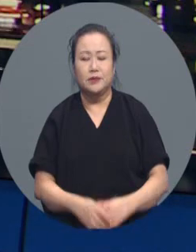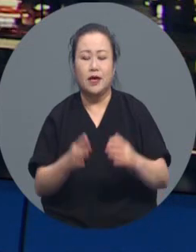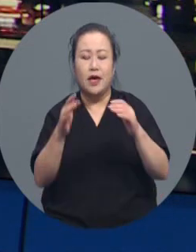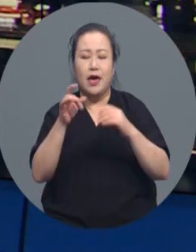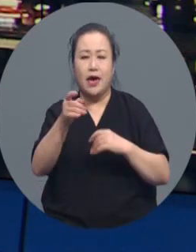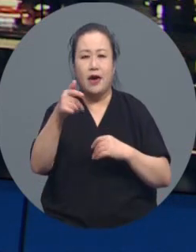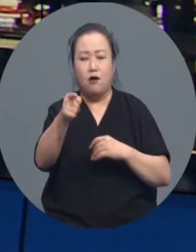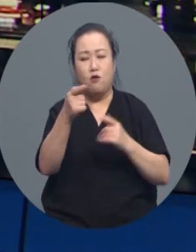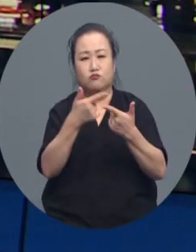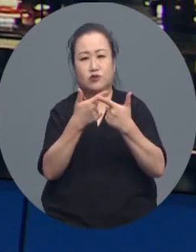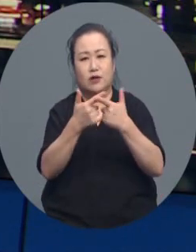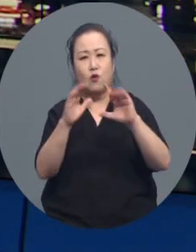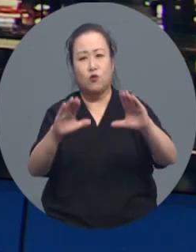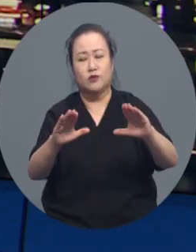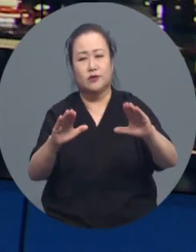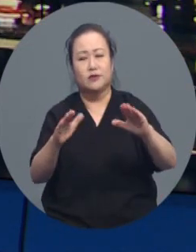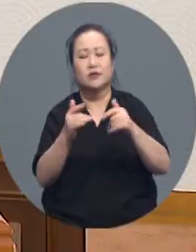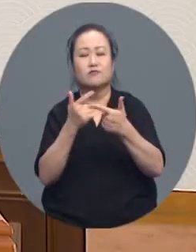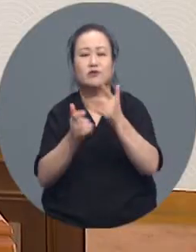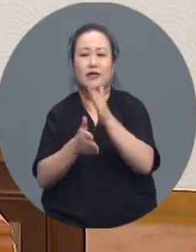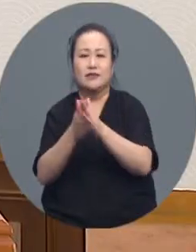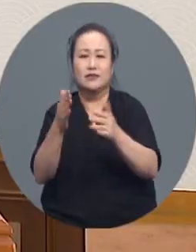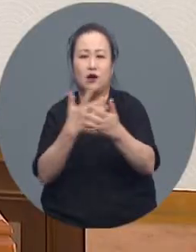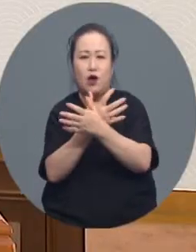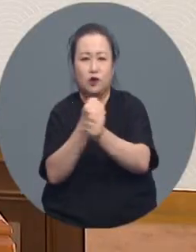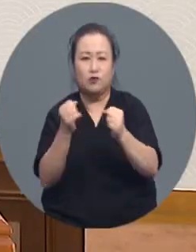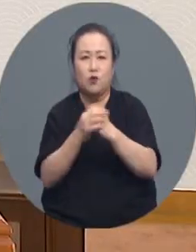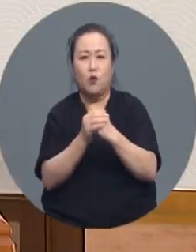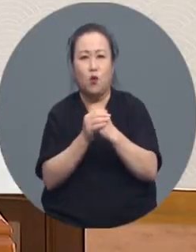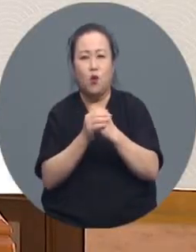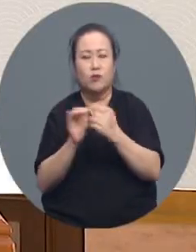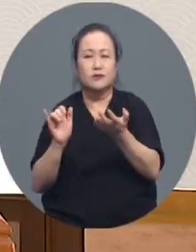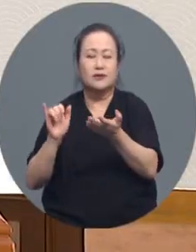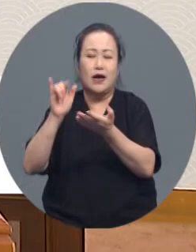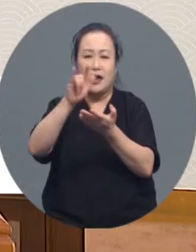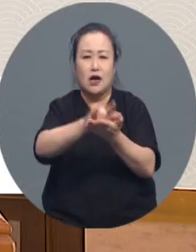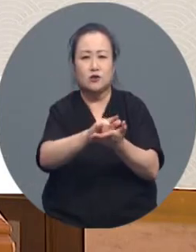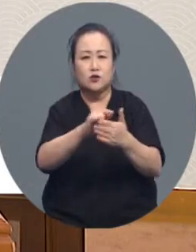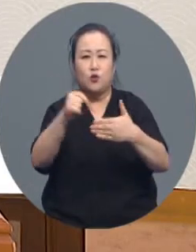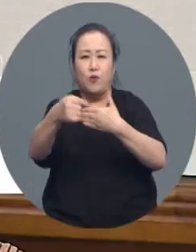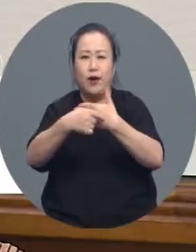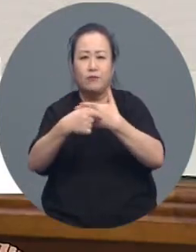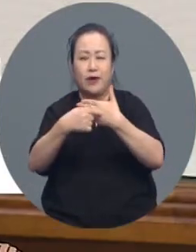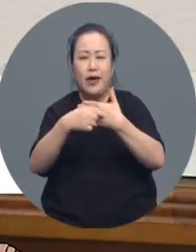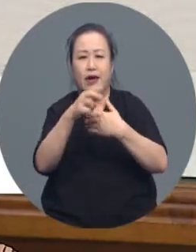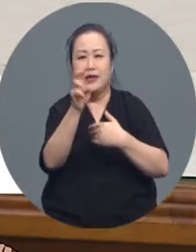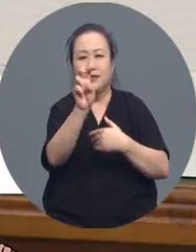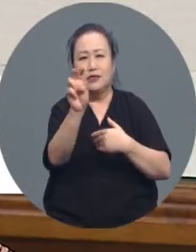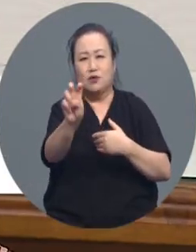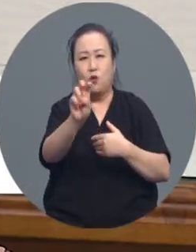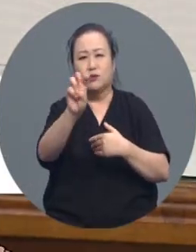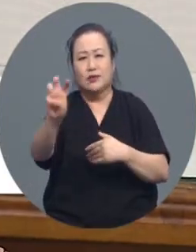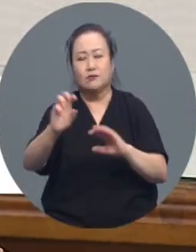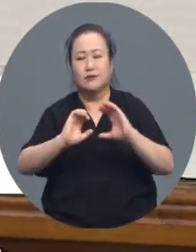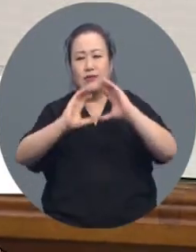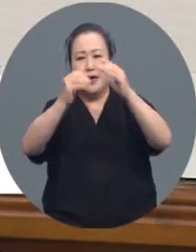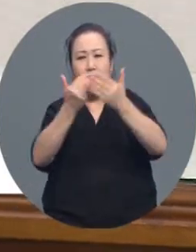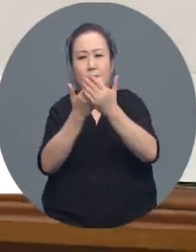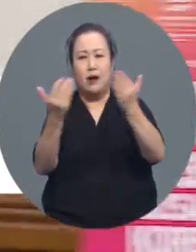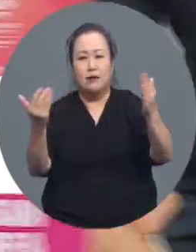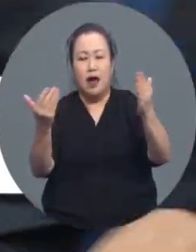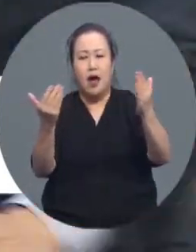애호 부상과 부산시는 오늘 업무협약을 맺고 에어부산 항공기 동체 외부의 2030 부산 세계박람회